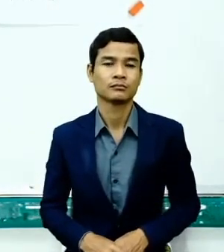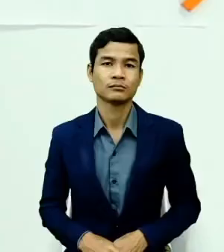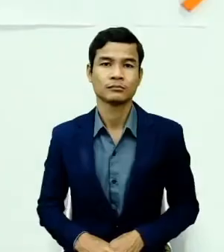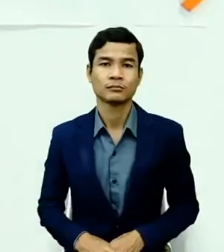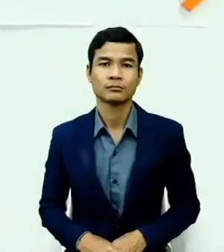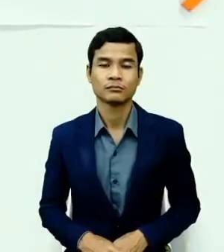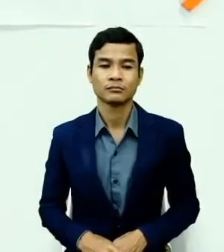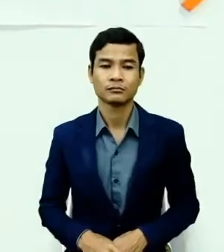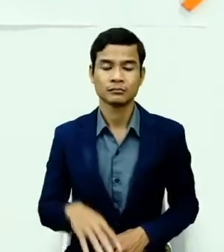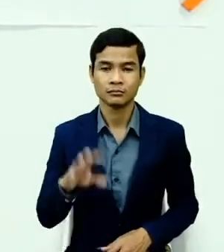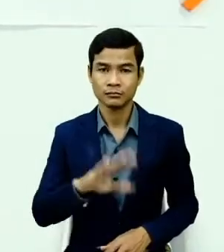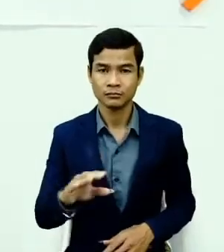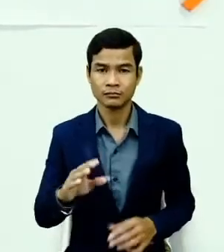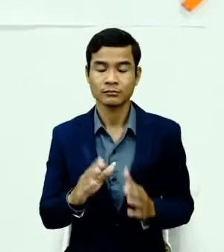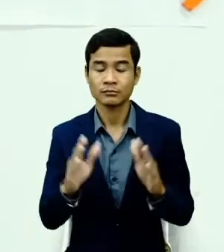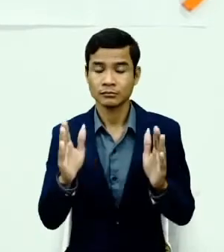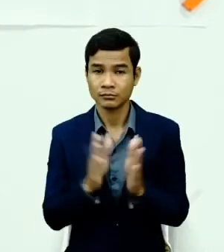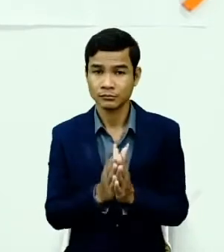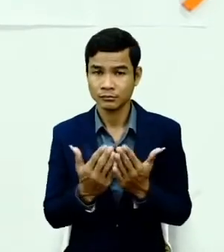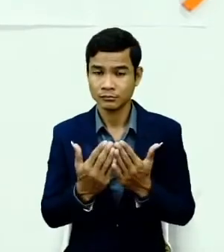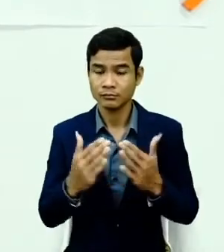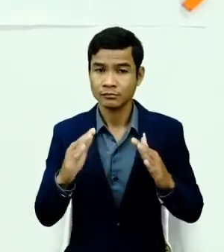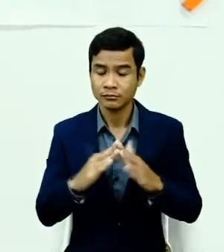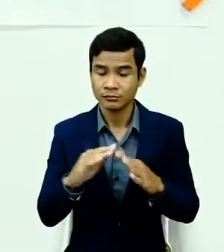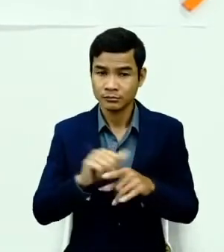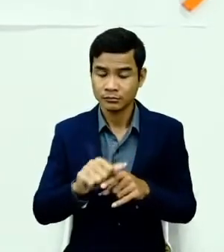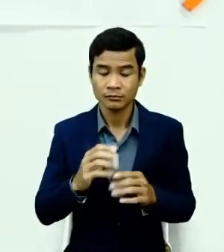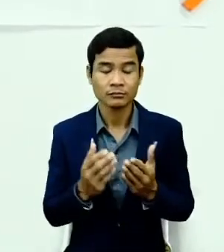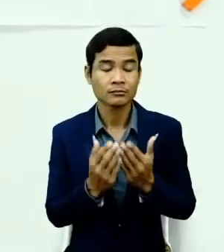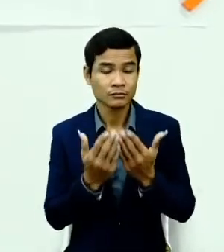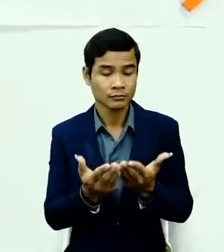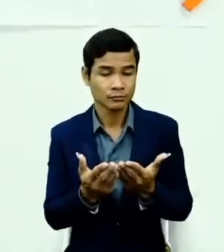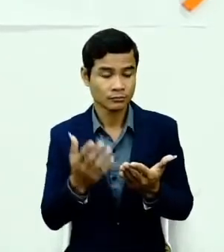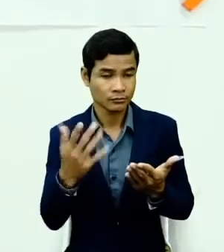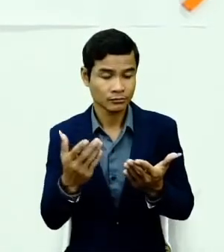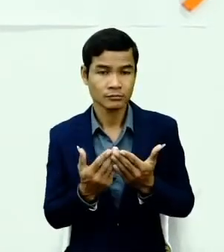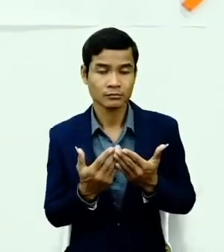ចាកូនលើកសិភៅកិច្ចការផ្ទះរបស់កូនបានមកកូន